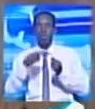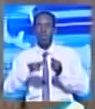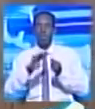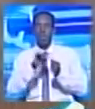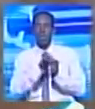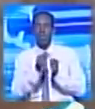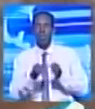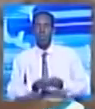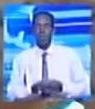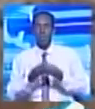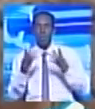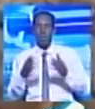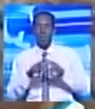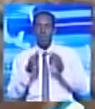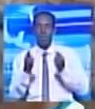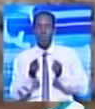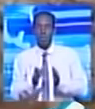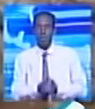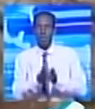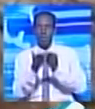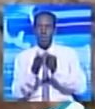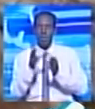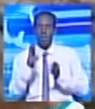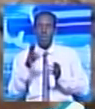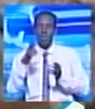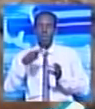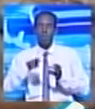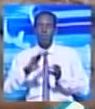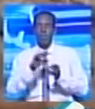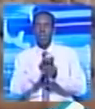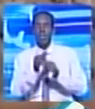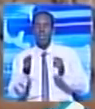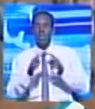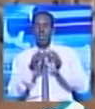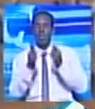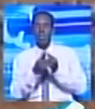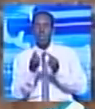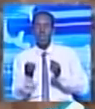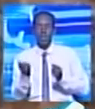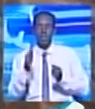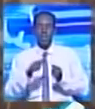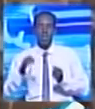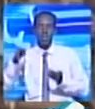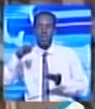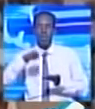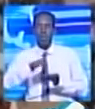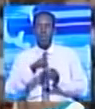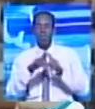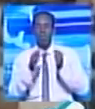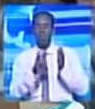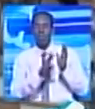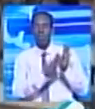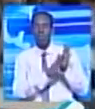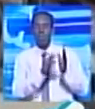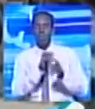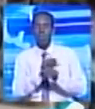dans l'attentat du journal satirique Charlie Hebdo. Le présumé terroriste est arrivé à Djibouti le 9 septembre 2018